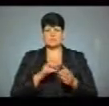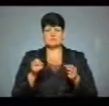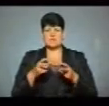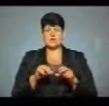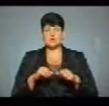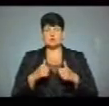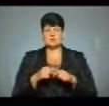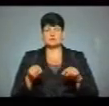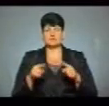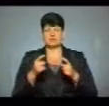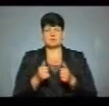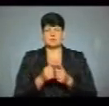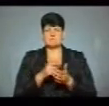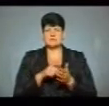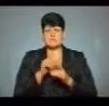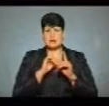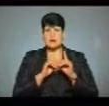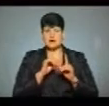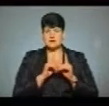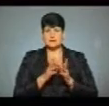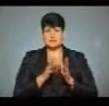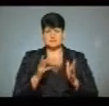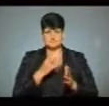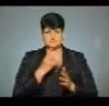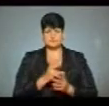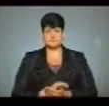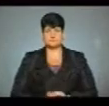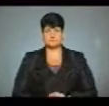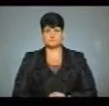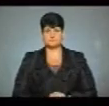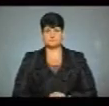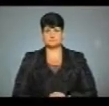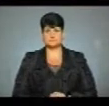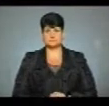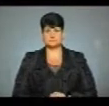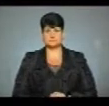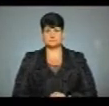комісії, створеної при міській раді. Більше у сюжеті Любові Гадомської.